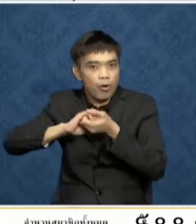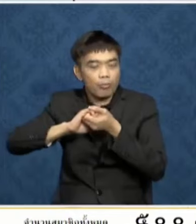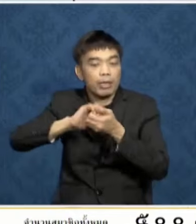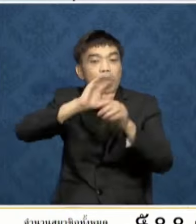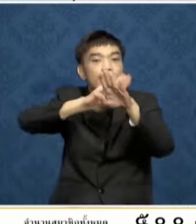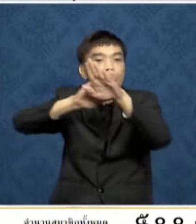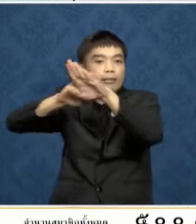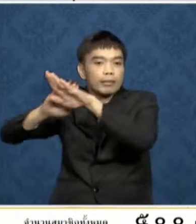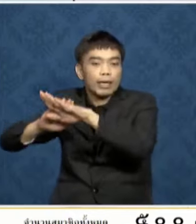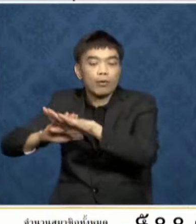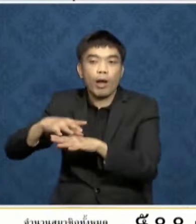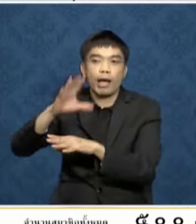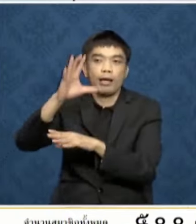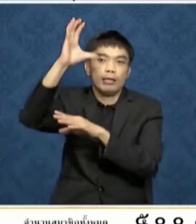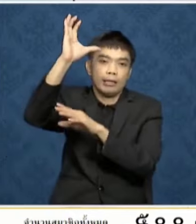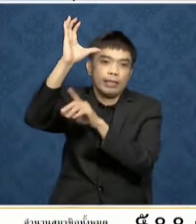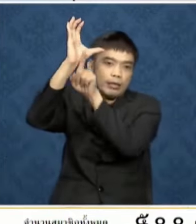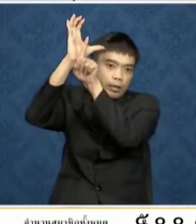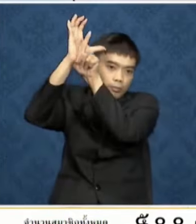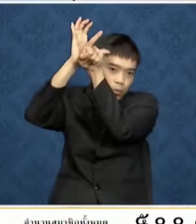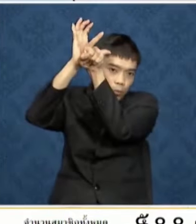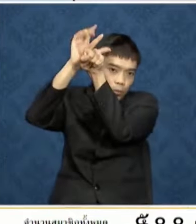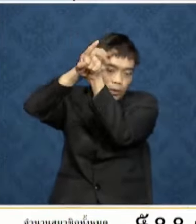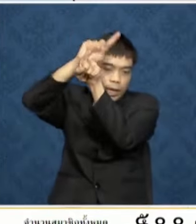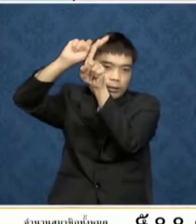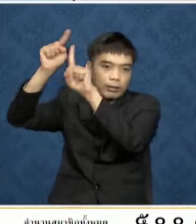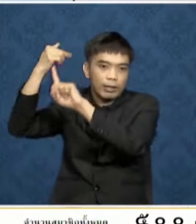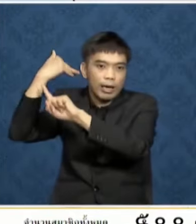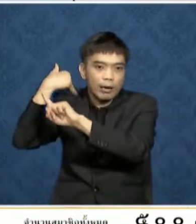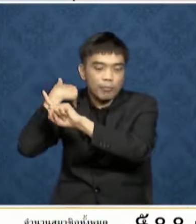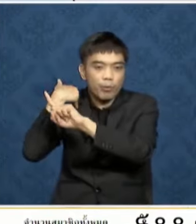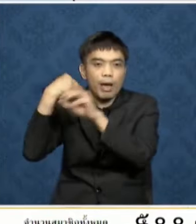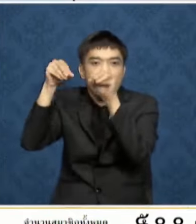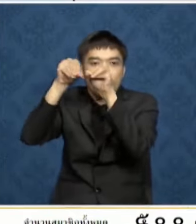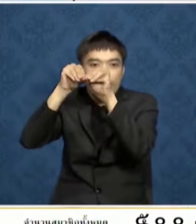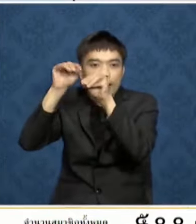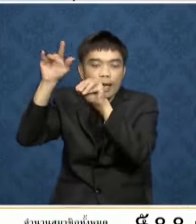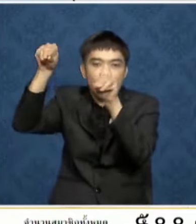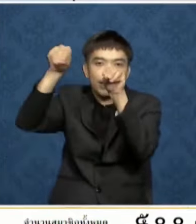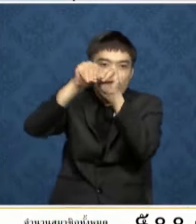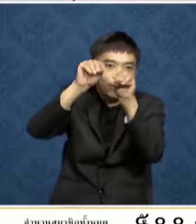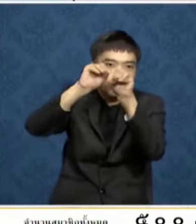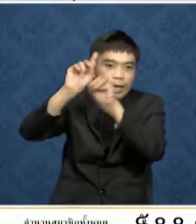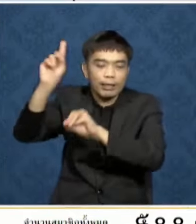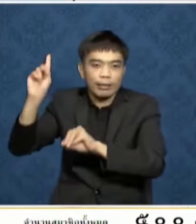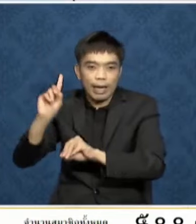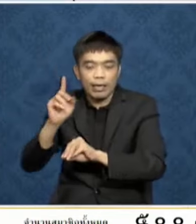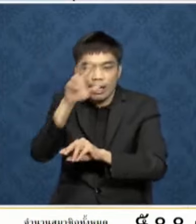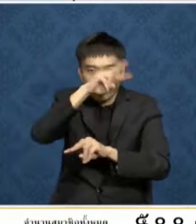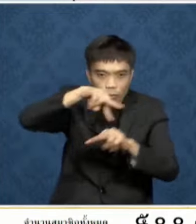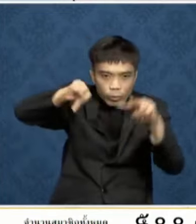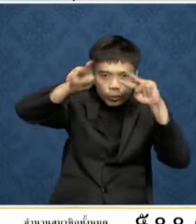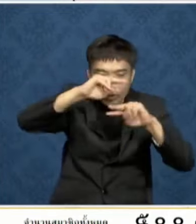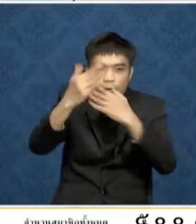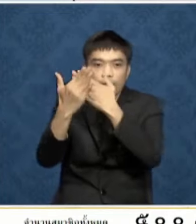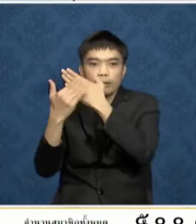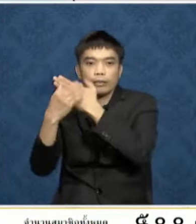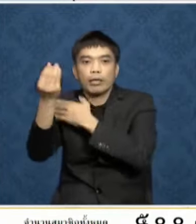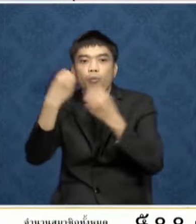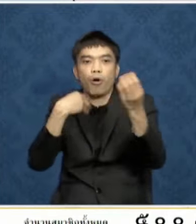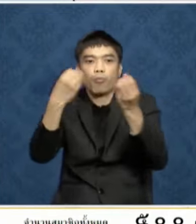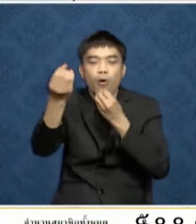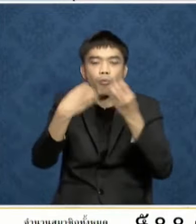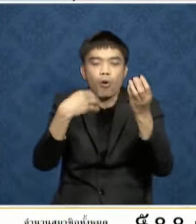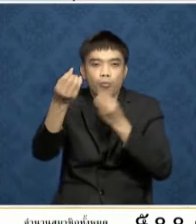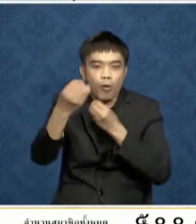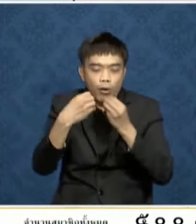อน วมีดาวเทีมด้างไหนของใเข้ากล้เคลือข่ายดาเทีของเราบ้างเทชาิา milhõesมี burgerilibขายในการติดตามควเขื้นไวของ encuentizadaทุกร philosophy bis demolk